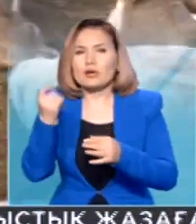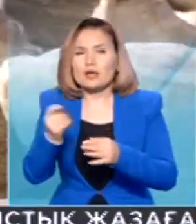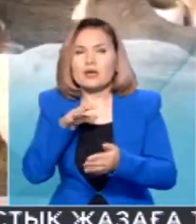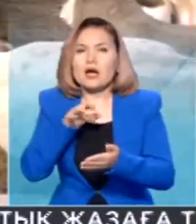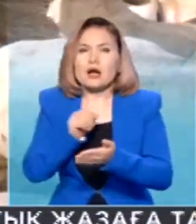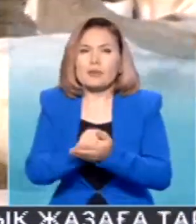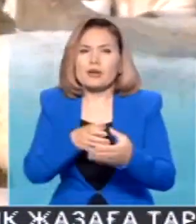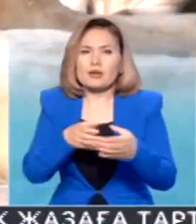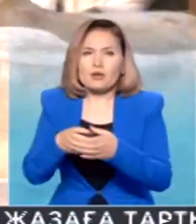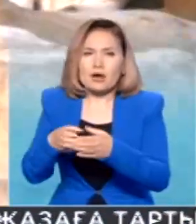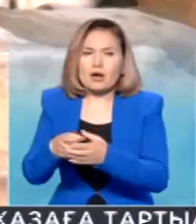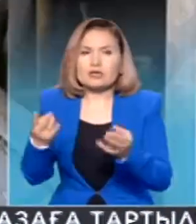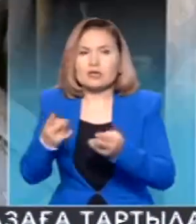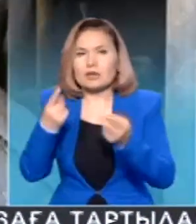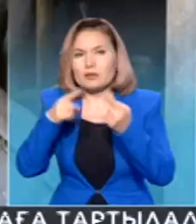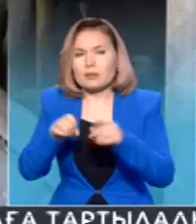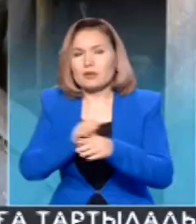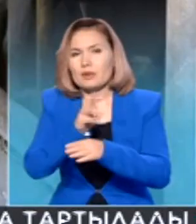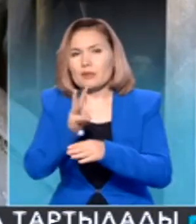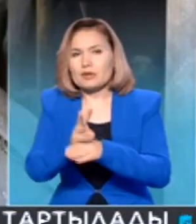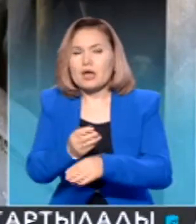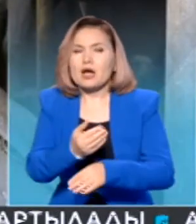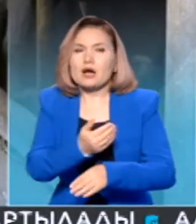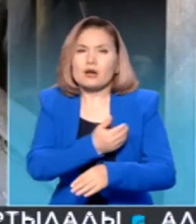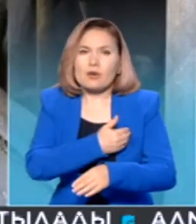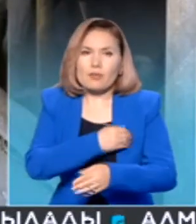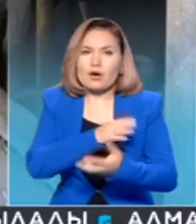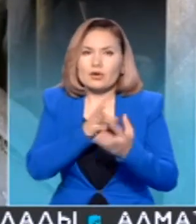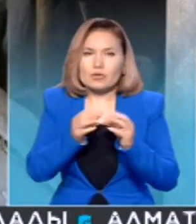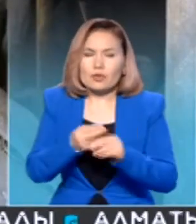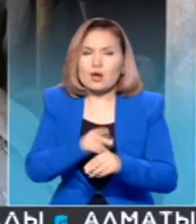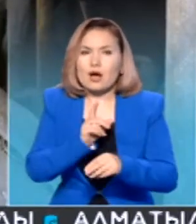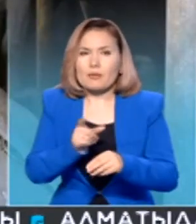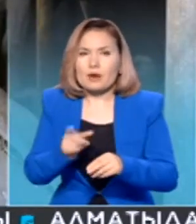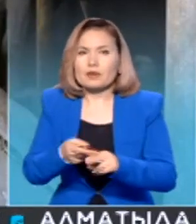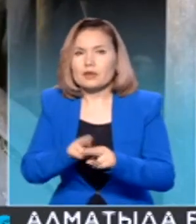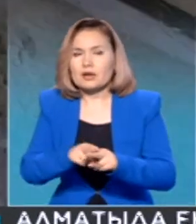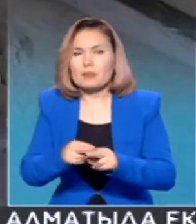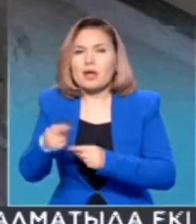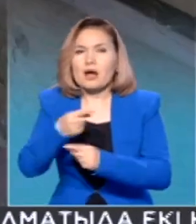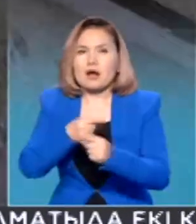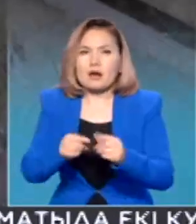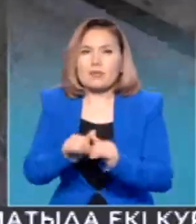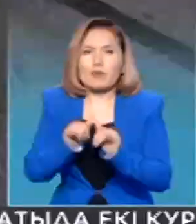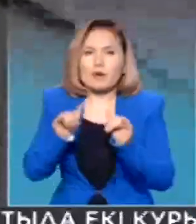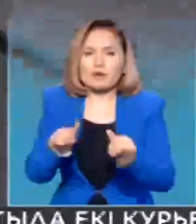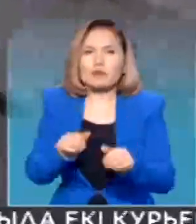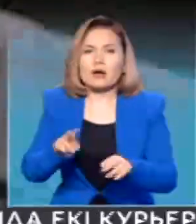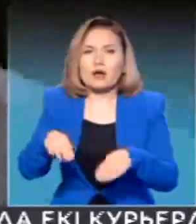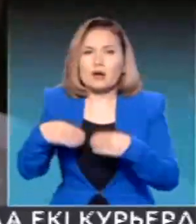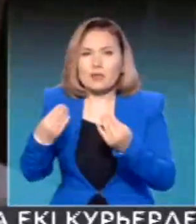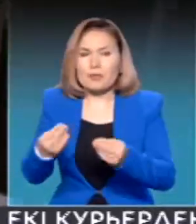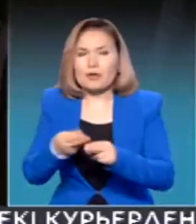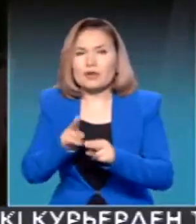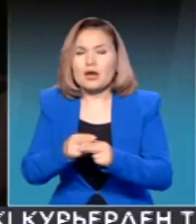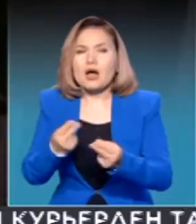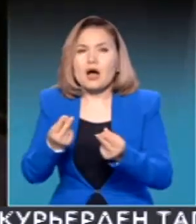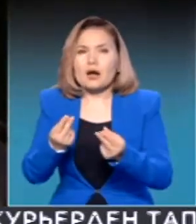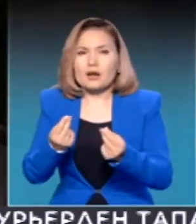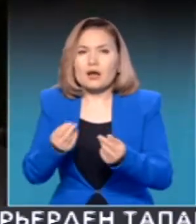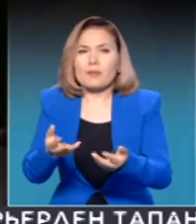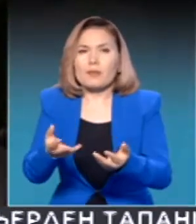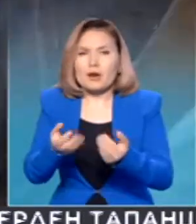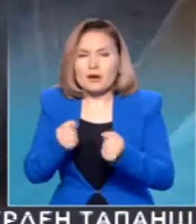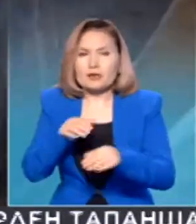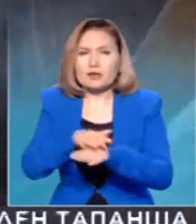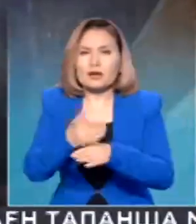шаруашылығымен айналысатын кооперативтерді қажетті техникамен жабдықтауға және тұрғындардың жеке кәсібін ашуға берілуде. Қаражатқа қол